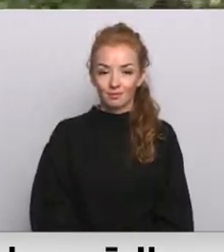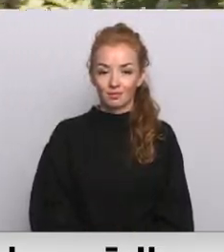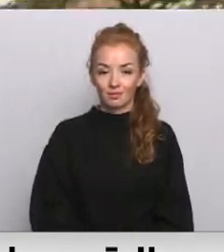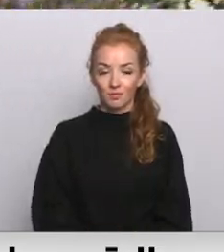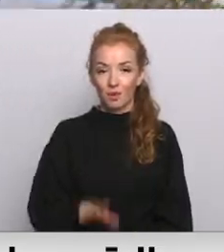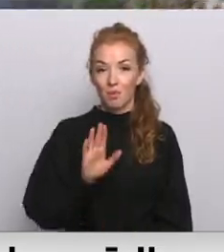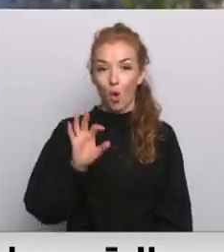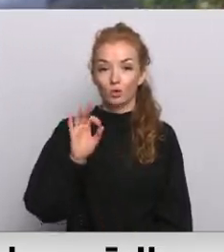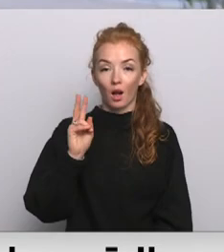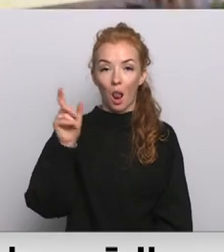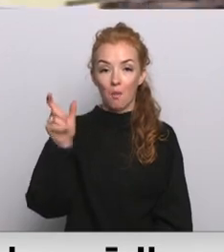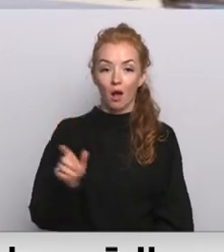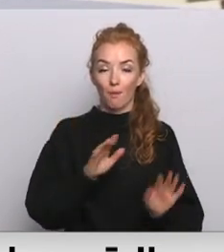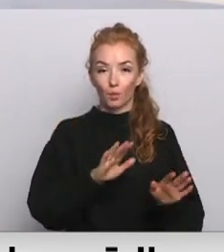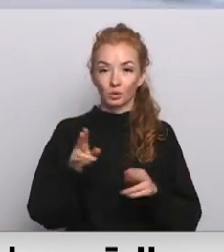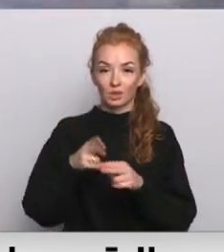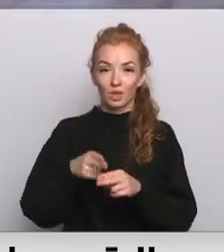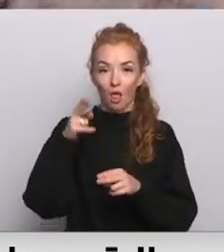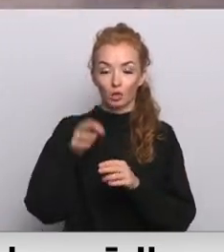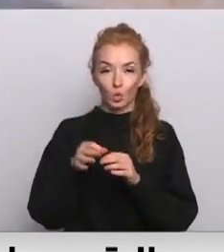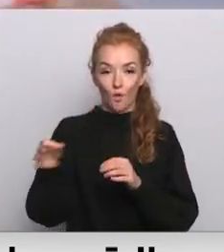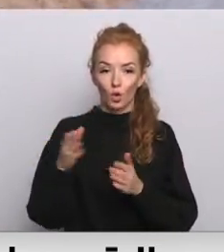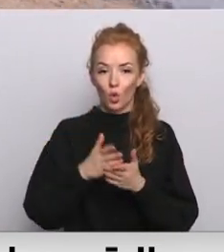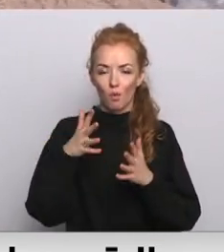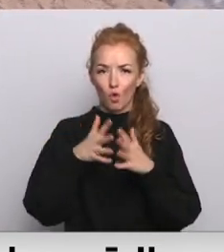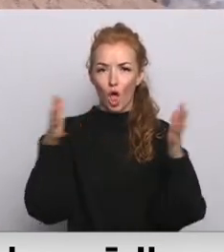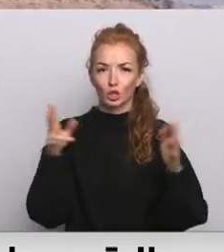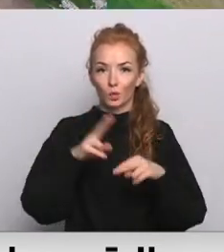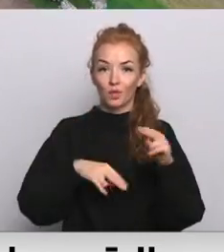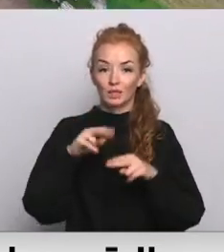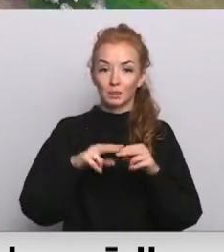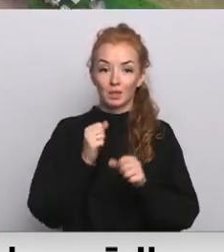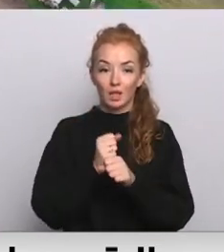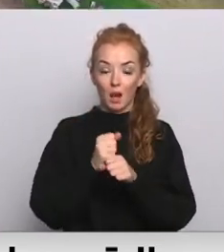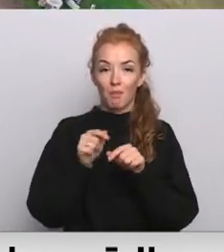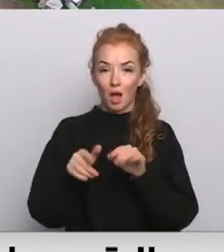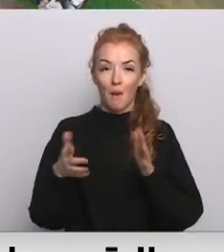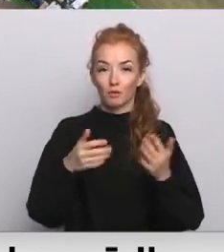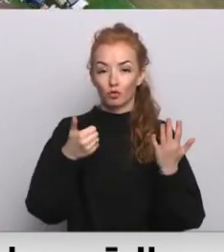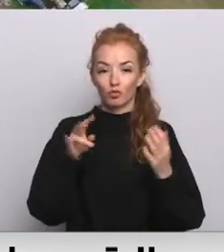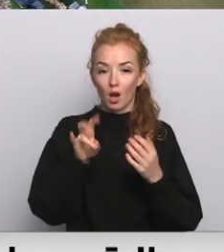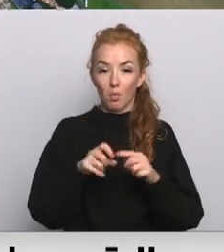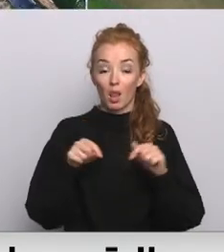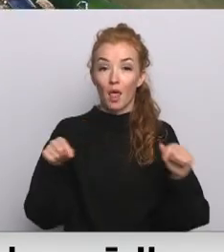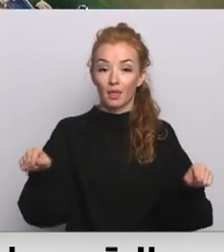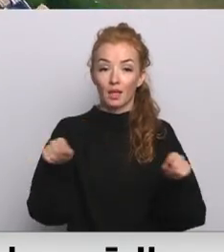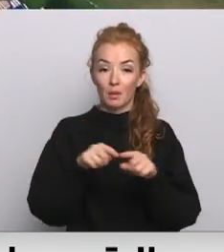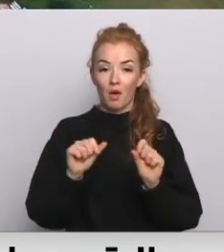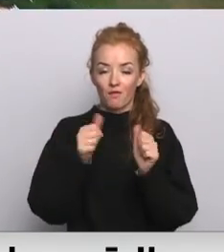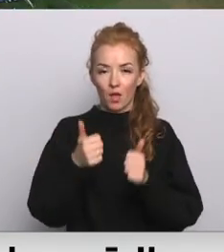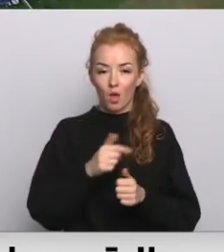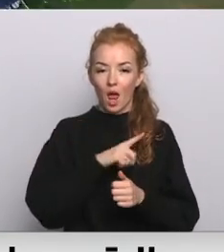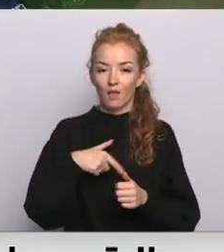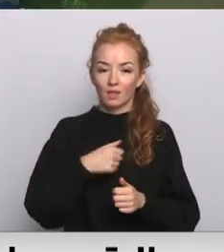Pie Oskara Kalpaka muzeja Saldus novada Airītēs notiek plaši būvniecības darbi. Te aptuveni 6 hektāru platībā tiek veidots